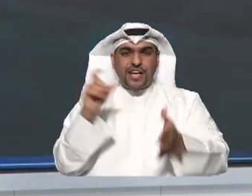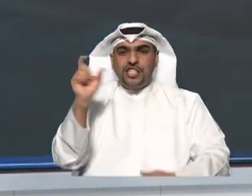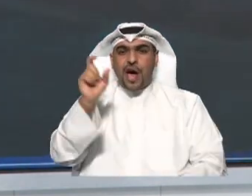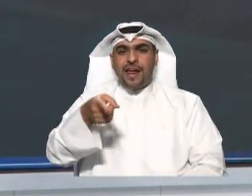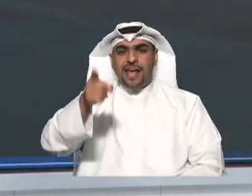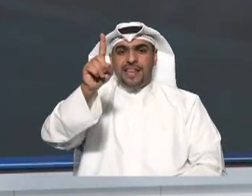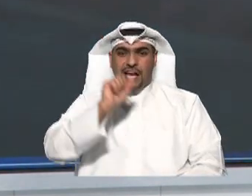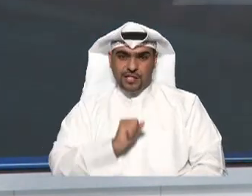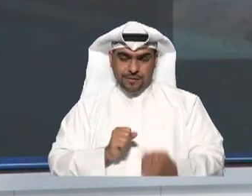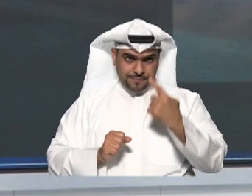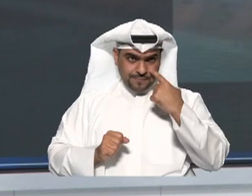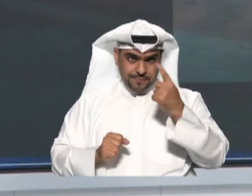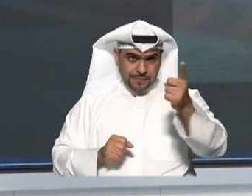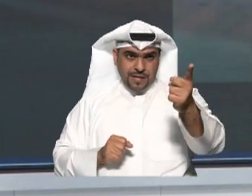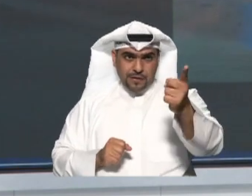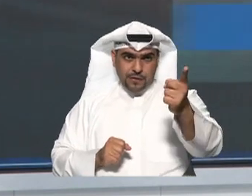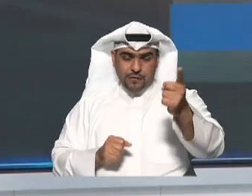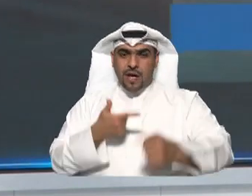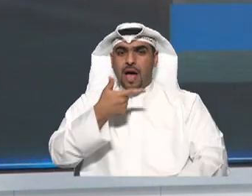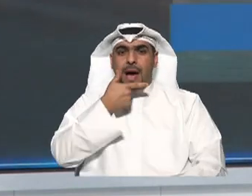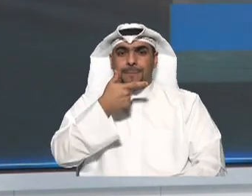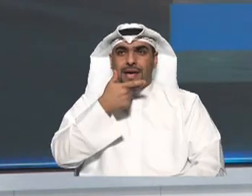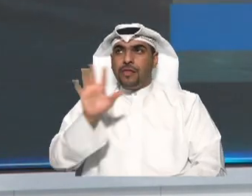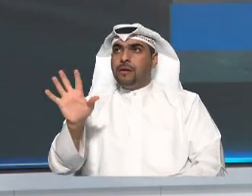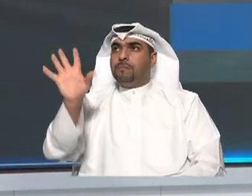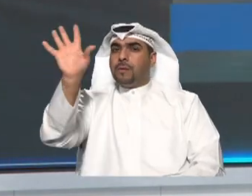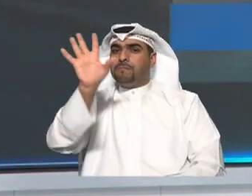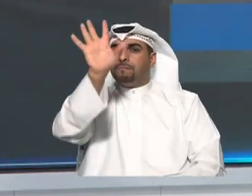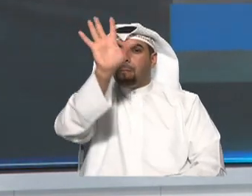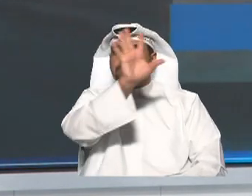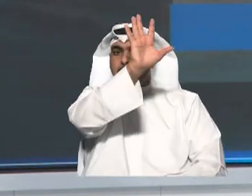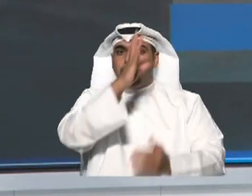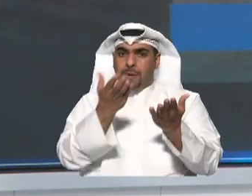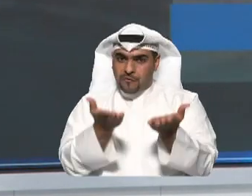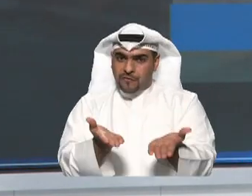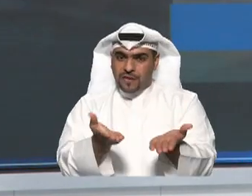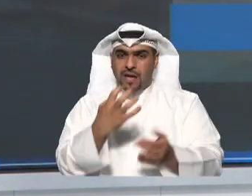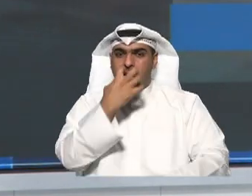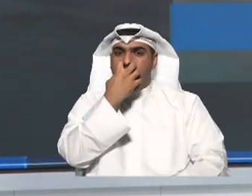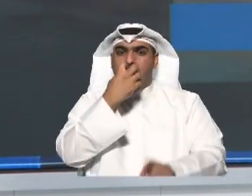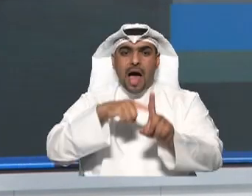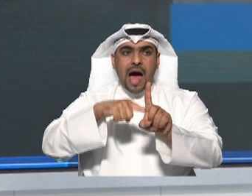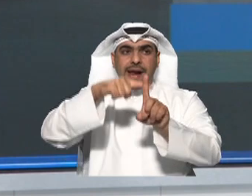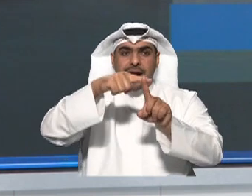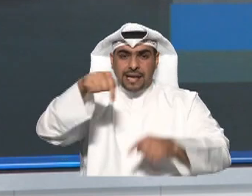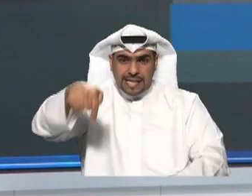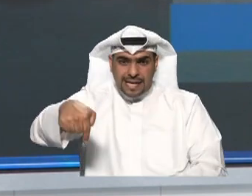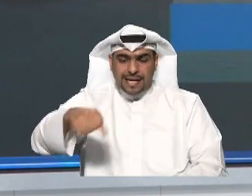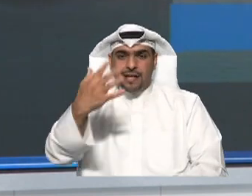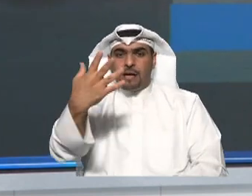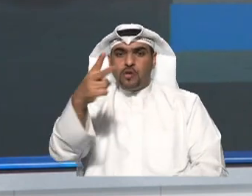في مدينة الكويت أجواء نوعا ما غائمة وتصل درجة الحرارة الحالية إلى 25 درجة مئوية، الرطوبة النسبية تصل